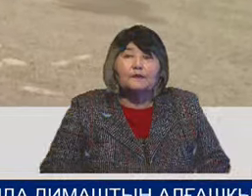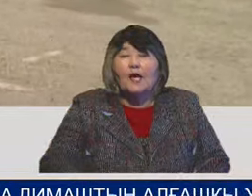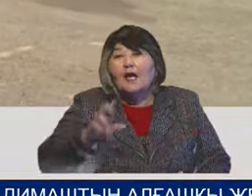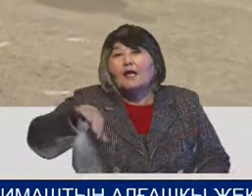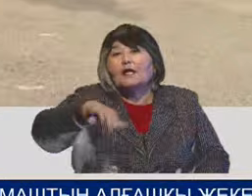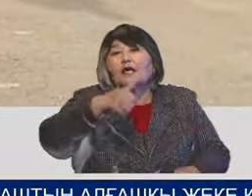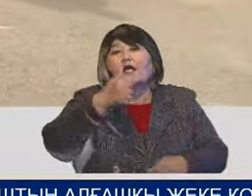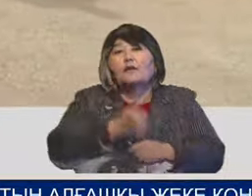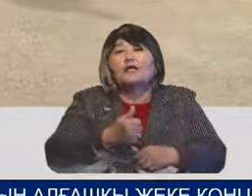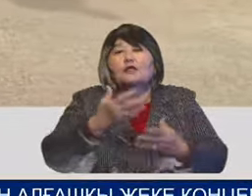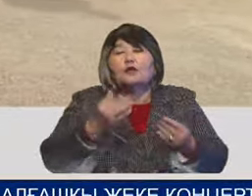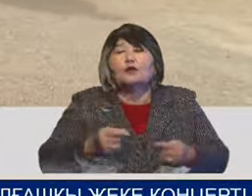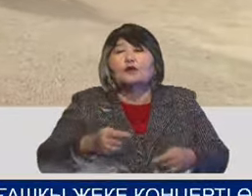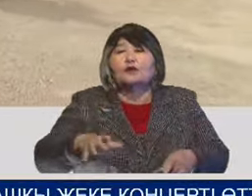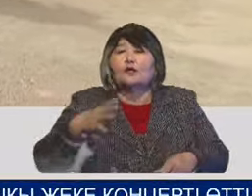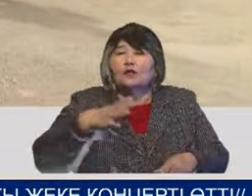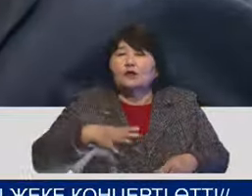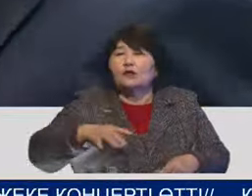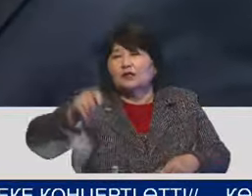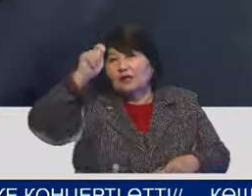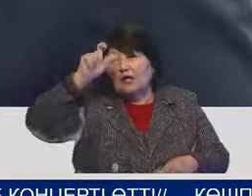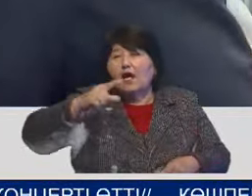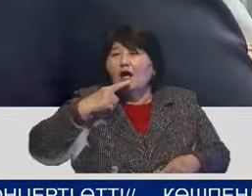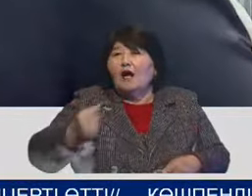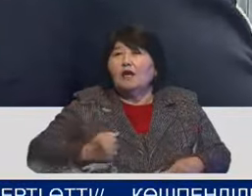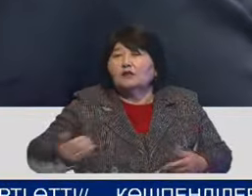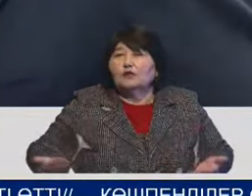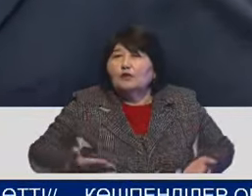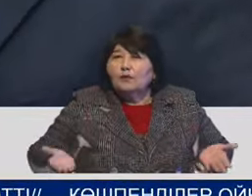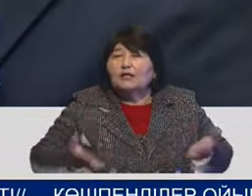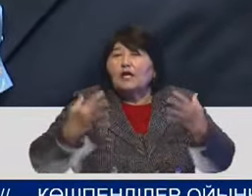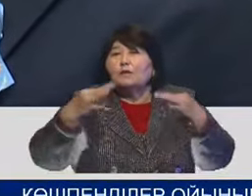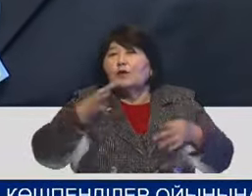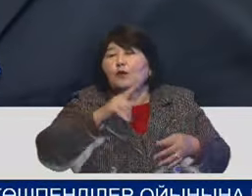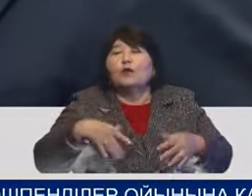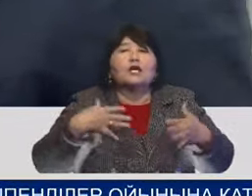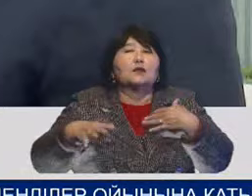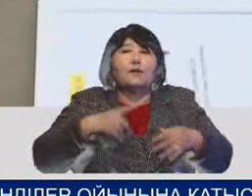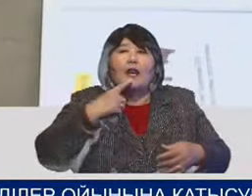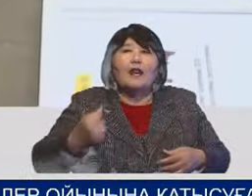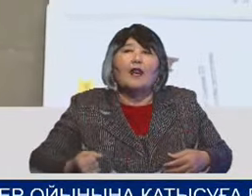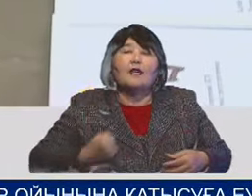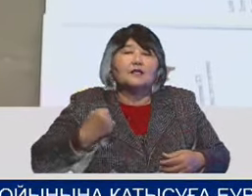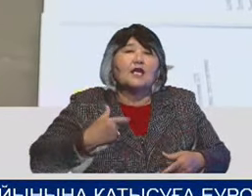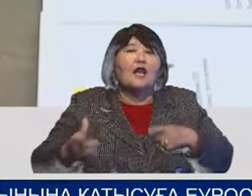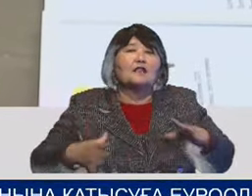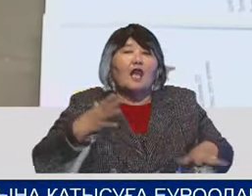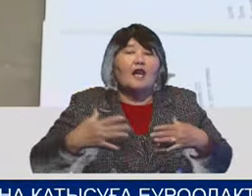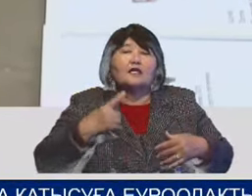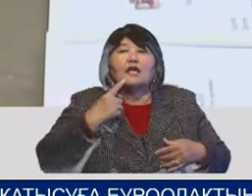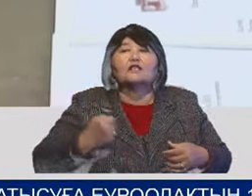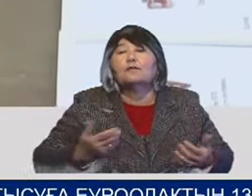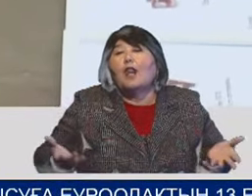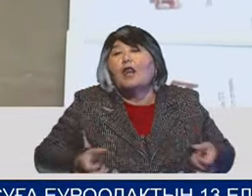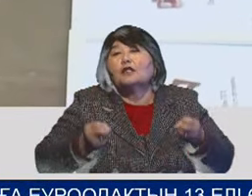Елбасына күн туғанда етігімен су кешетін ерлерді әскери өмір шыңдайды. Бейбіт уақытта да босаңсымай әскери дайындығын пысықтайтын сарбаздар қандай